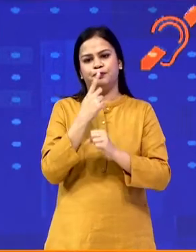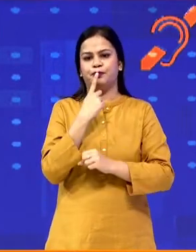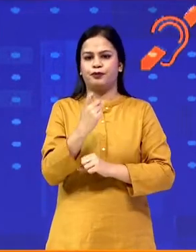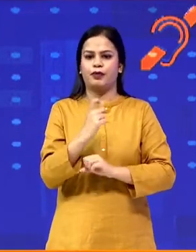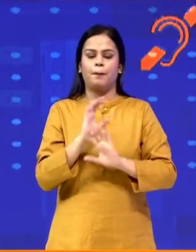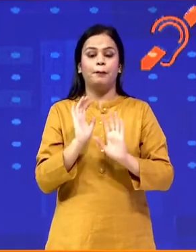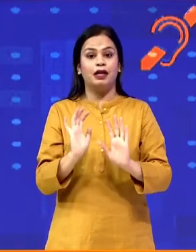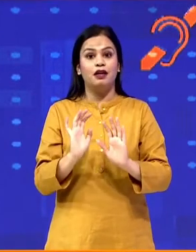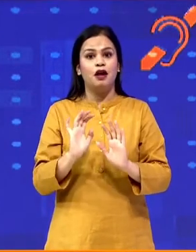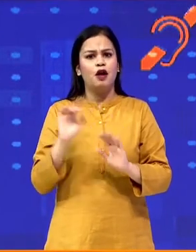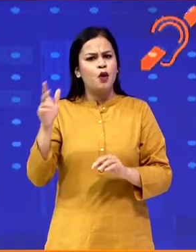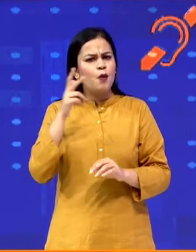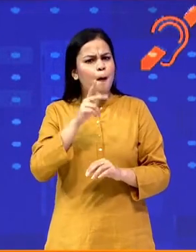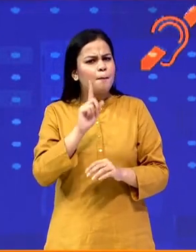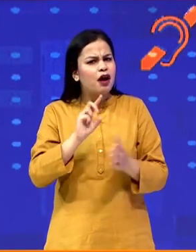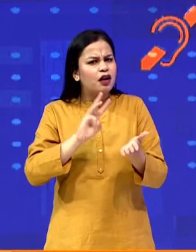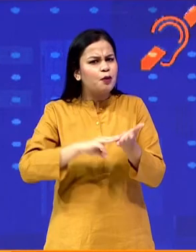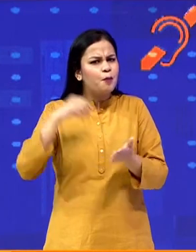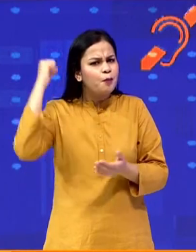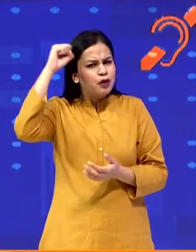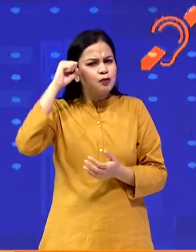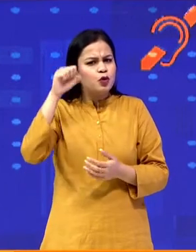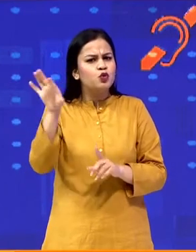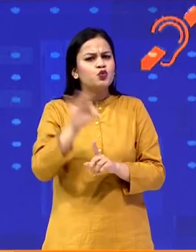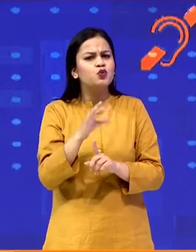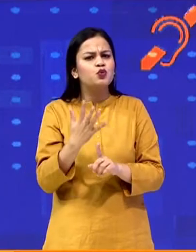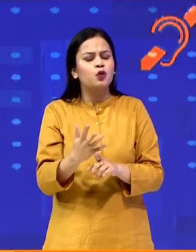और डॉक्टर मनमोहन सिंह को क्यों चुनाव